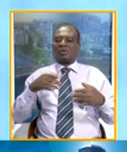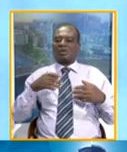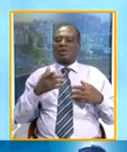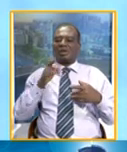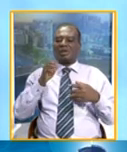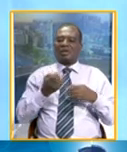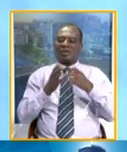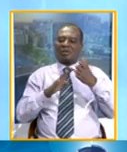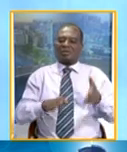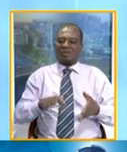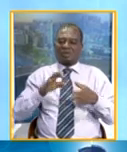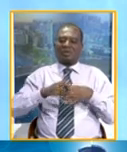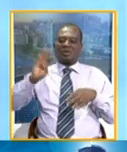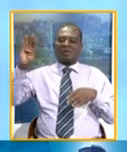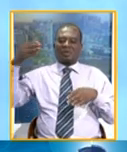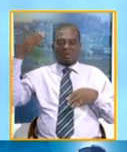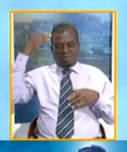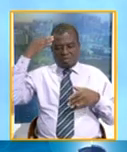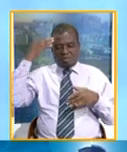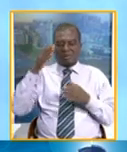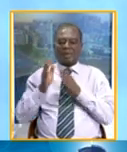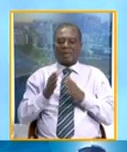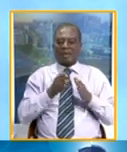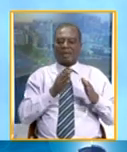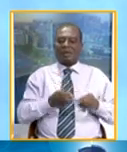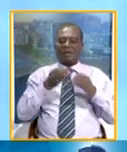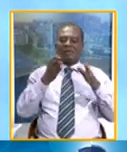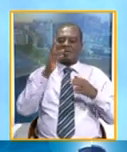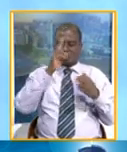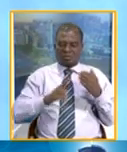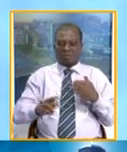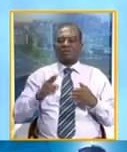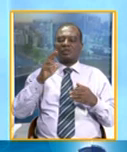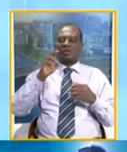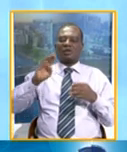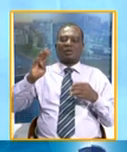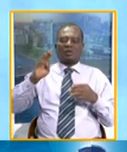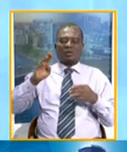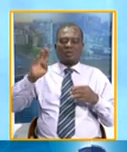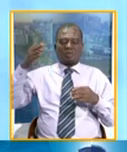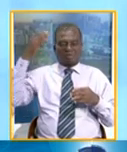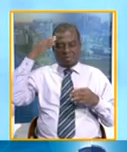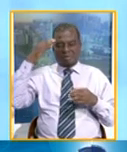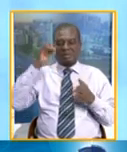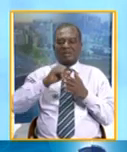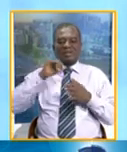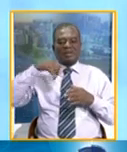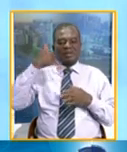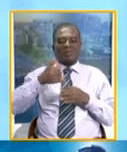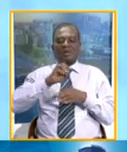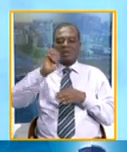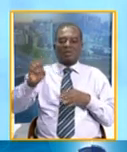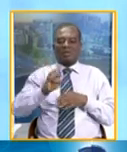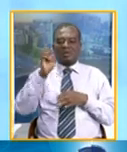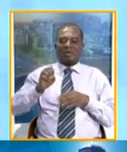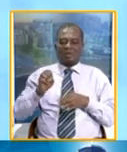Il se prépare à rendre hommage au défunt chef du gouvernement. Cette cérémonie aura lieu demain, mercredi